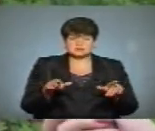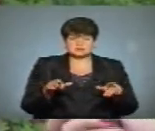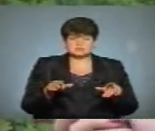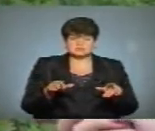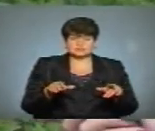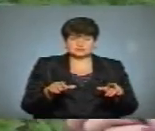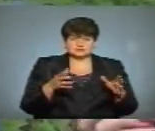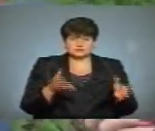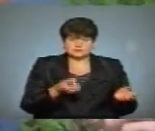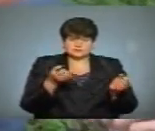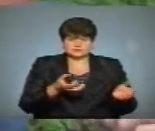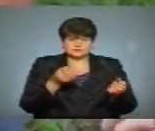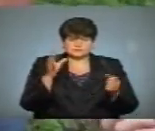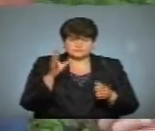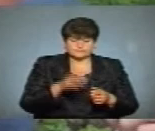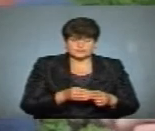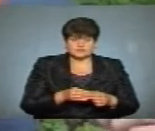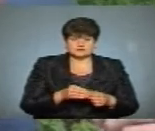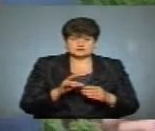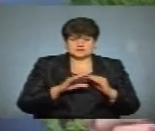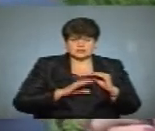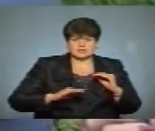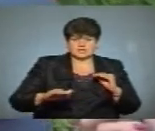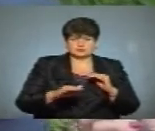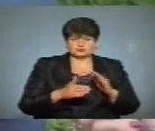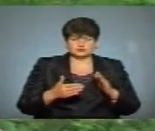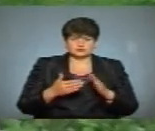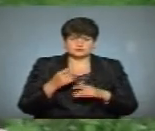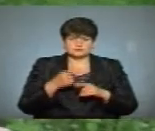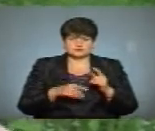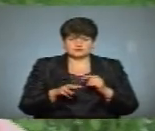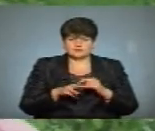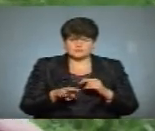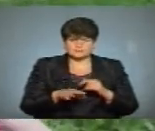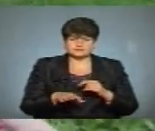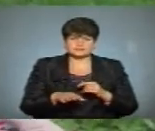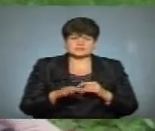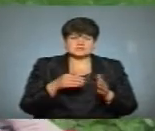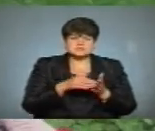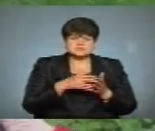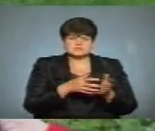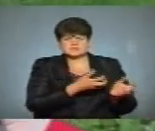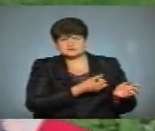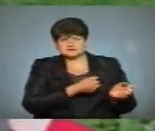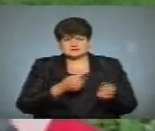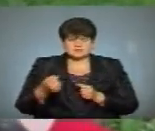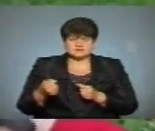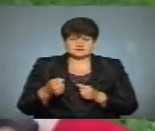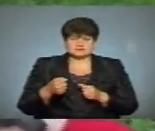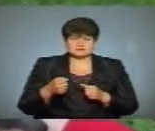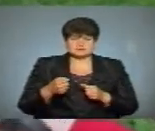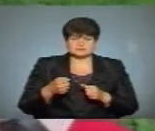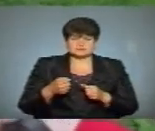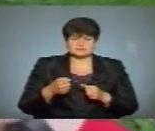крильми догори всього стрічить. Намули по пів метра, двері повиривали. Свині з карника повитягнули, що сили мали,